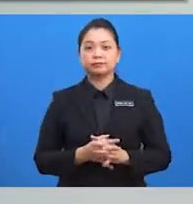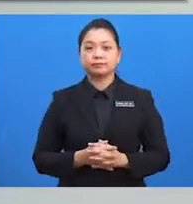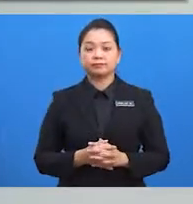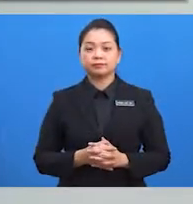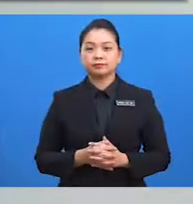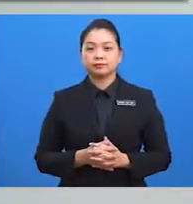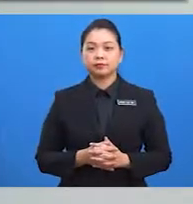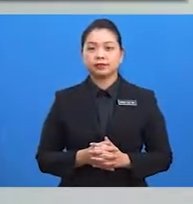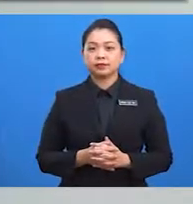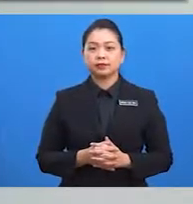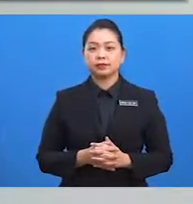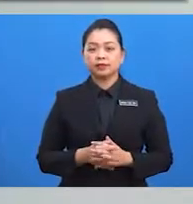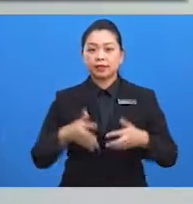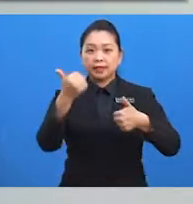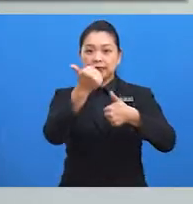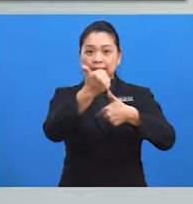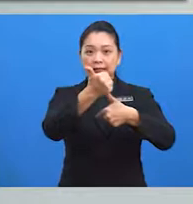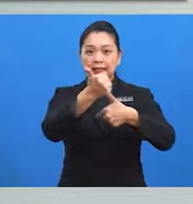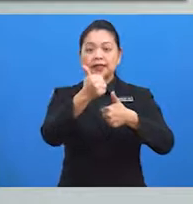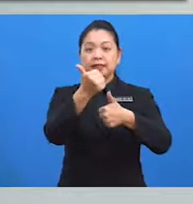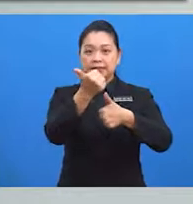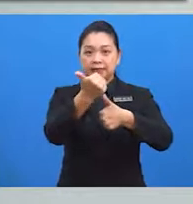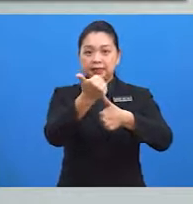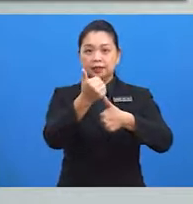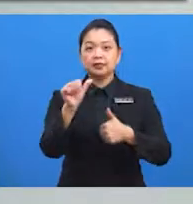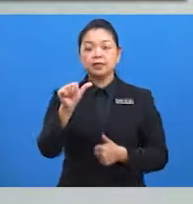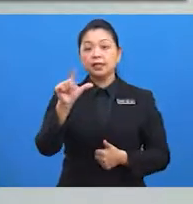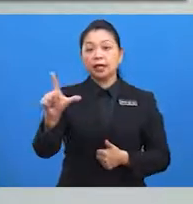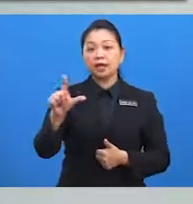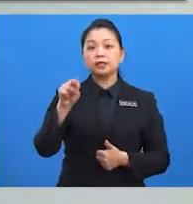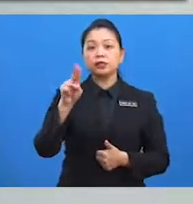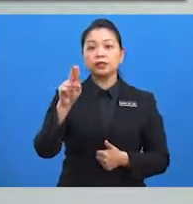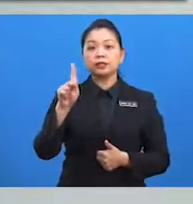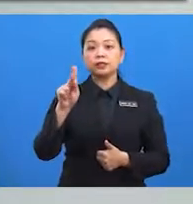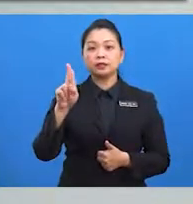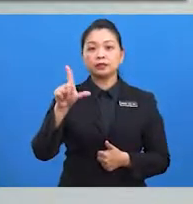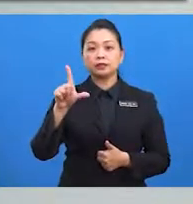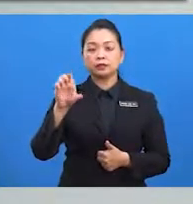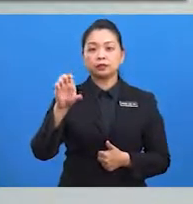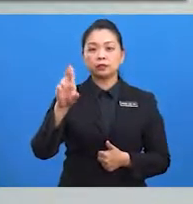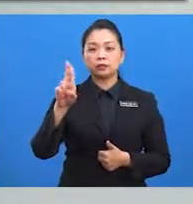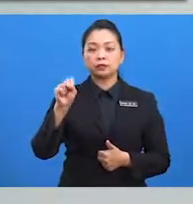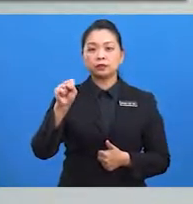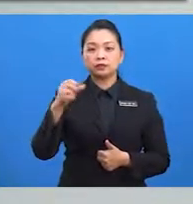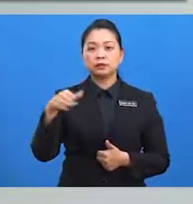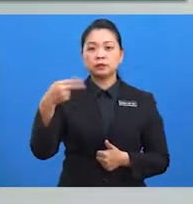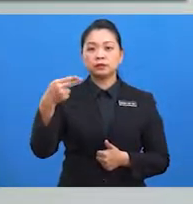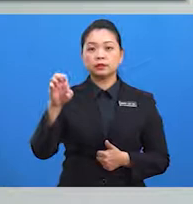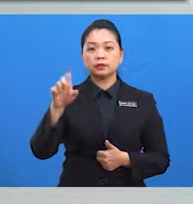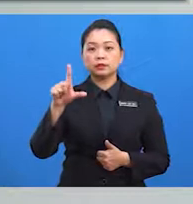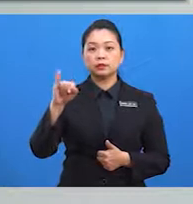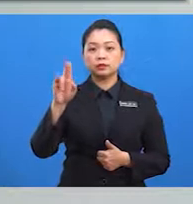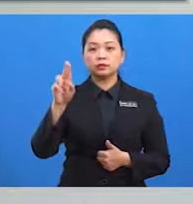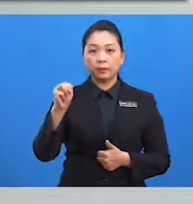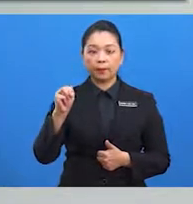sinar alfa ialah nuklir skilled Sinar beta ialah